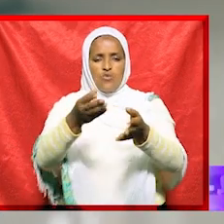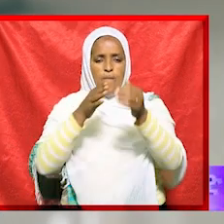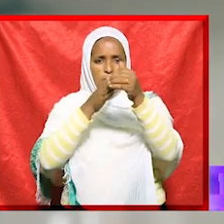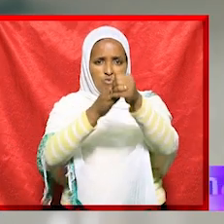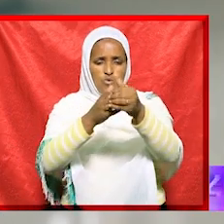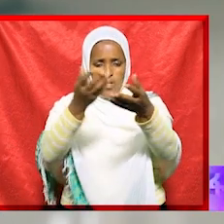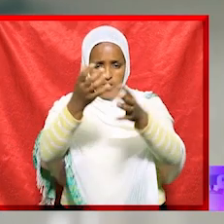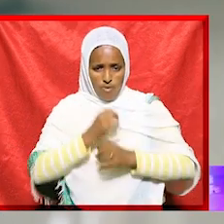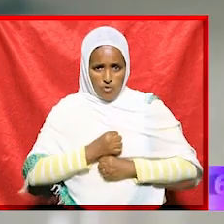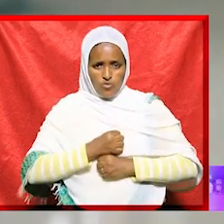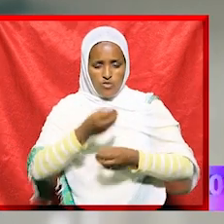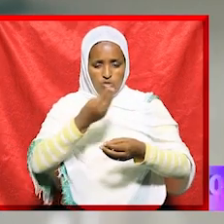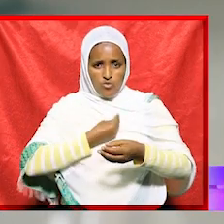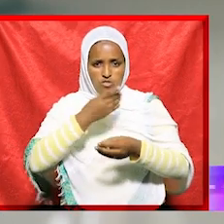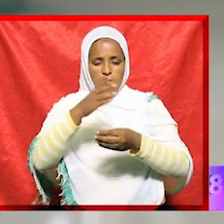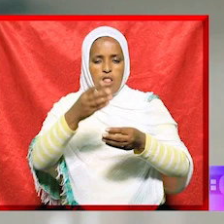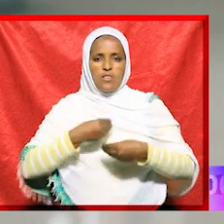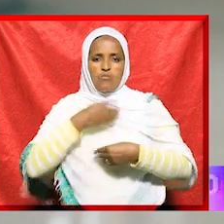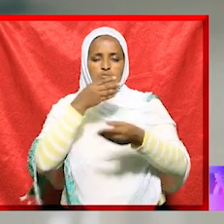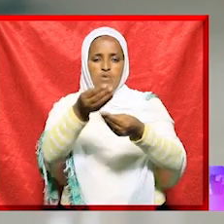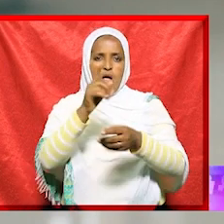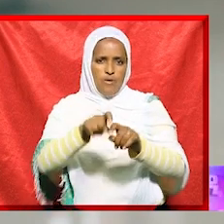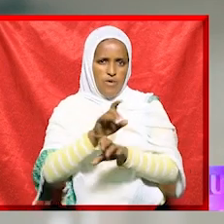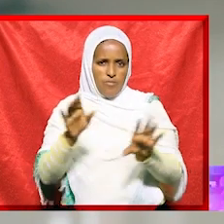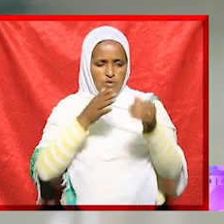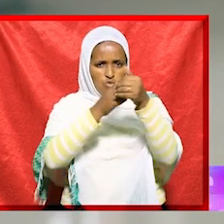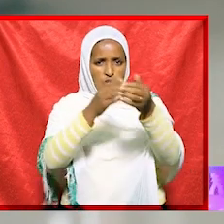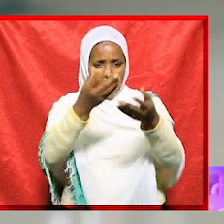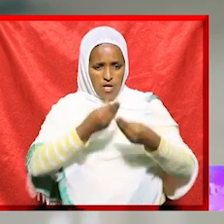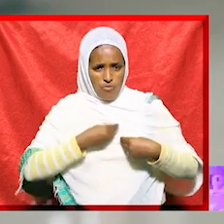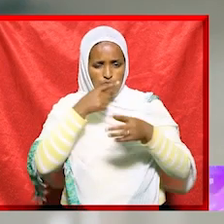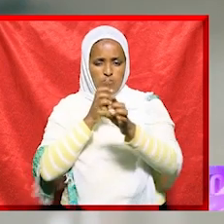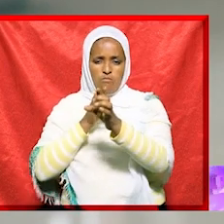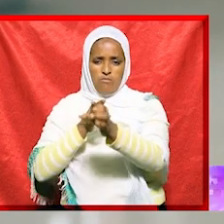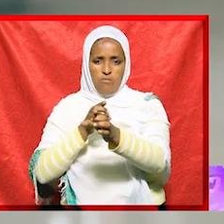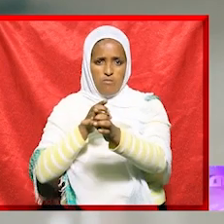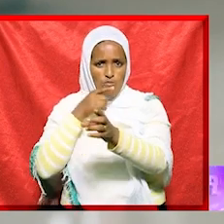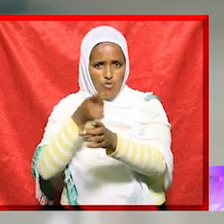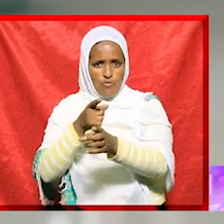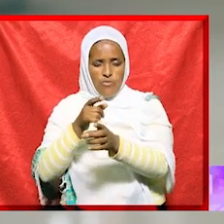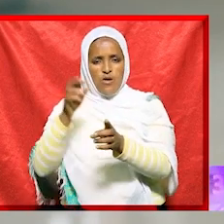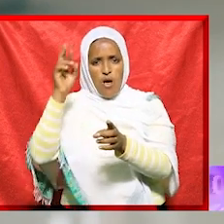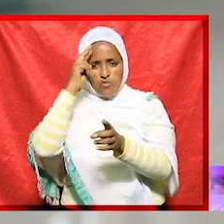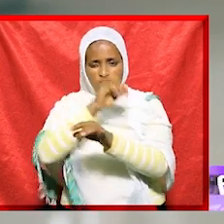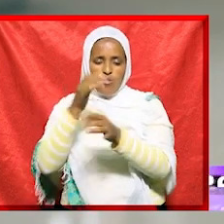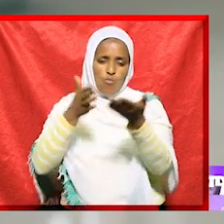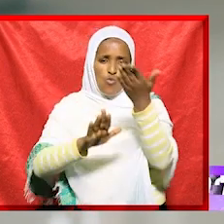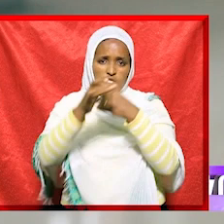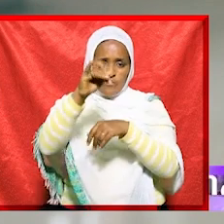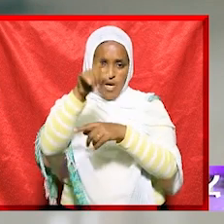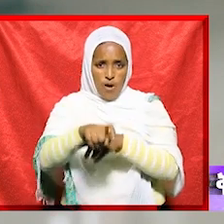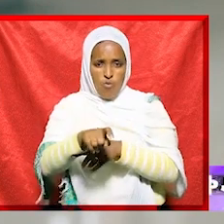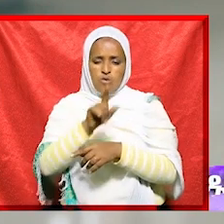መሪዎቻችን የተቀበሉትን ሊሰጡን እንጂ ያልተቀበሉትን ሊሰጡን አይገባም። መሪዎቻችን ተቀበሉ ቢሉን መትረየት ቢደቅኑብን እንደ አቡነ ጴጥሮስ ልንሞት